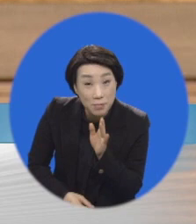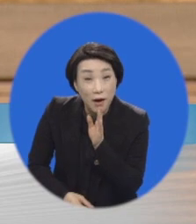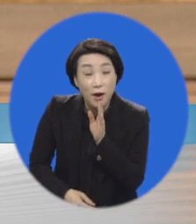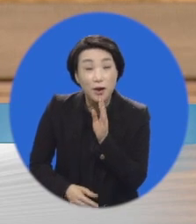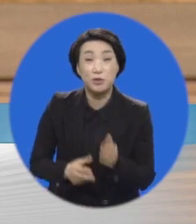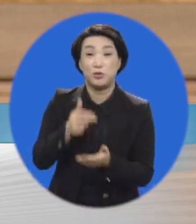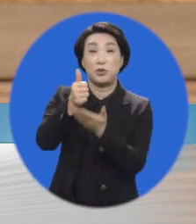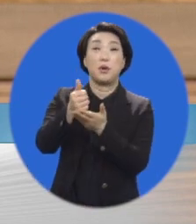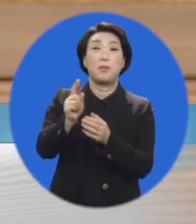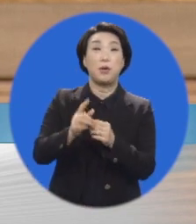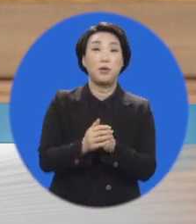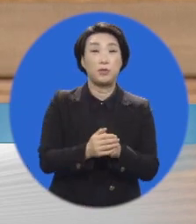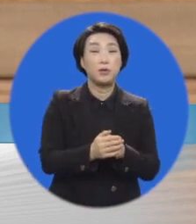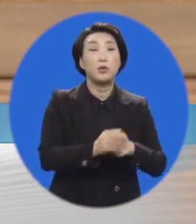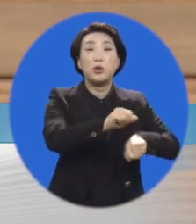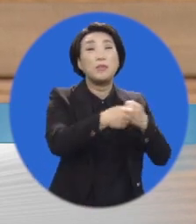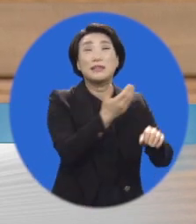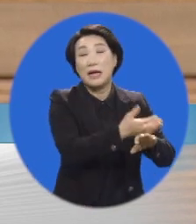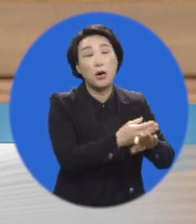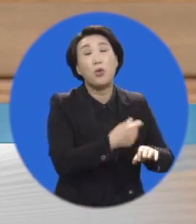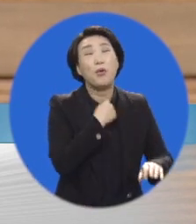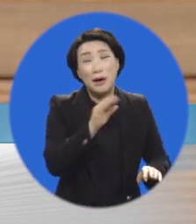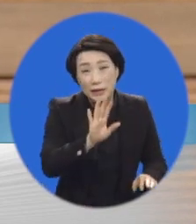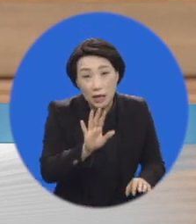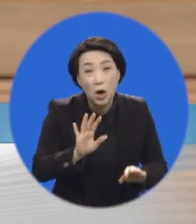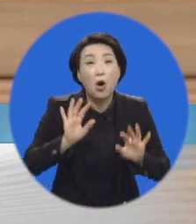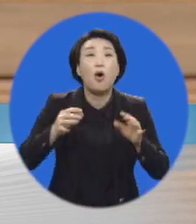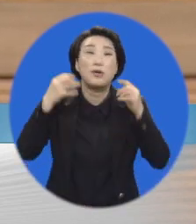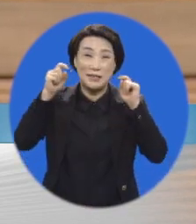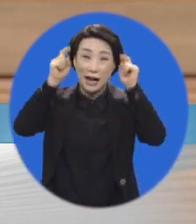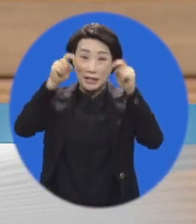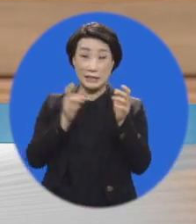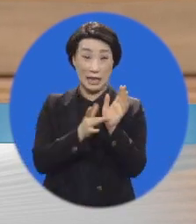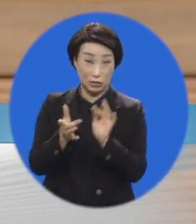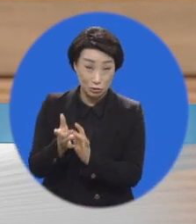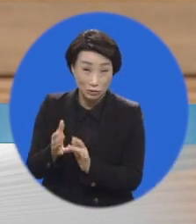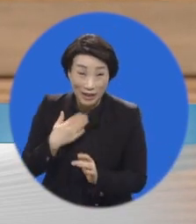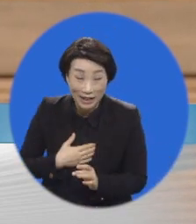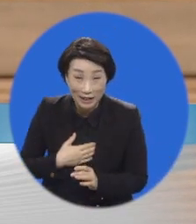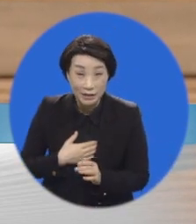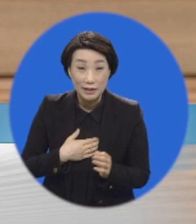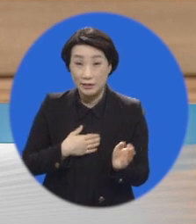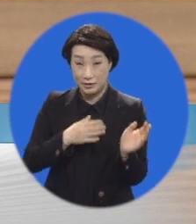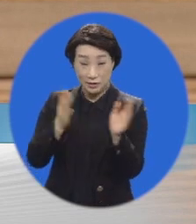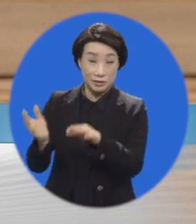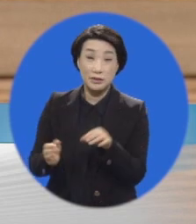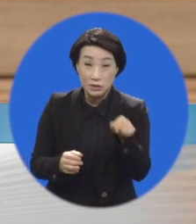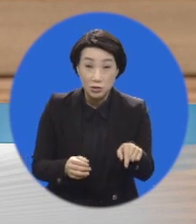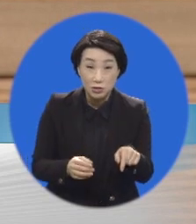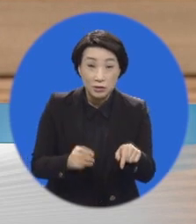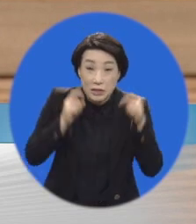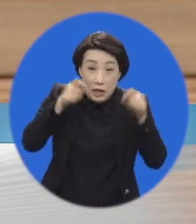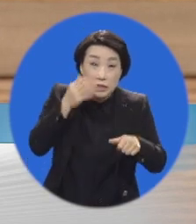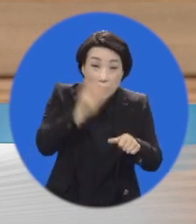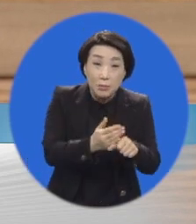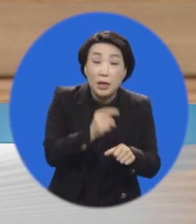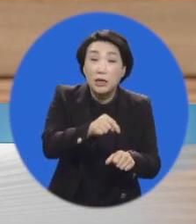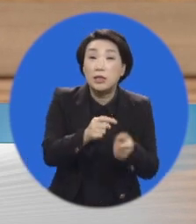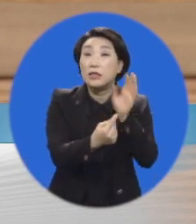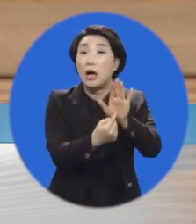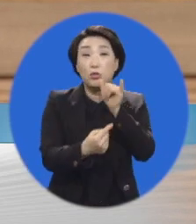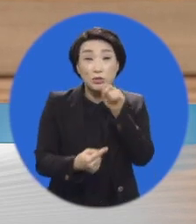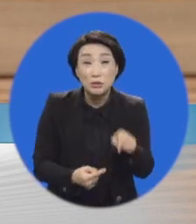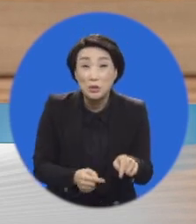주님은 다른 짐승을 원치 않는다. 어린 양 예수. 어? 이미 상징하고 있는 거예요.